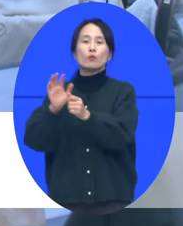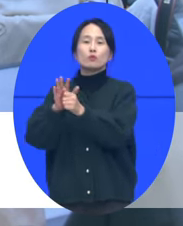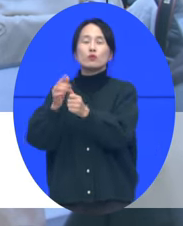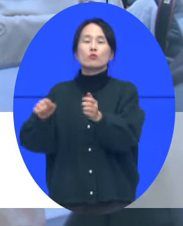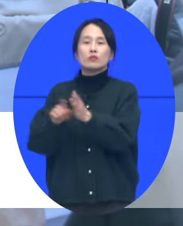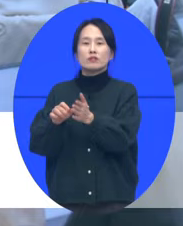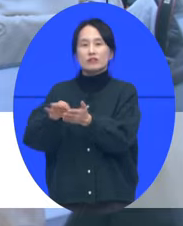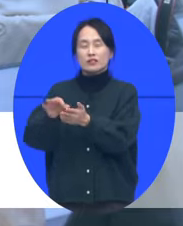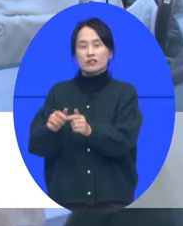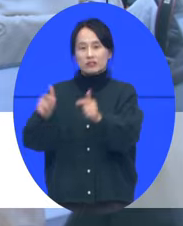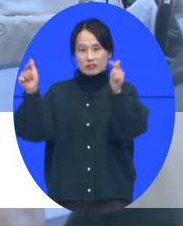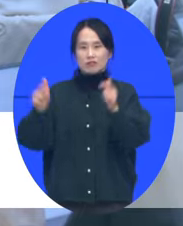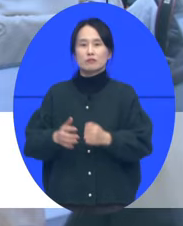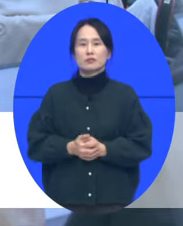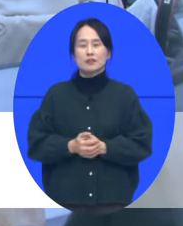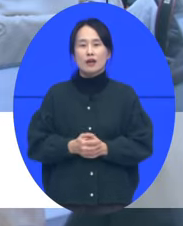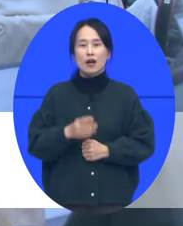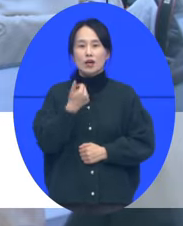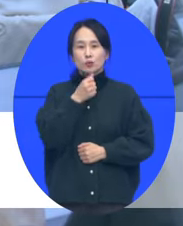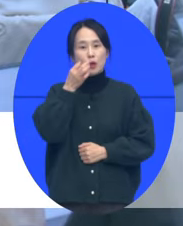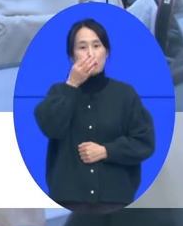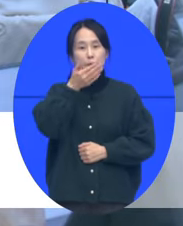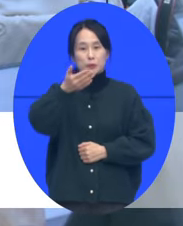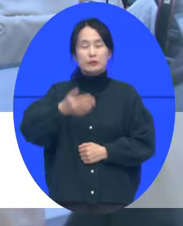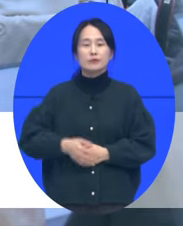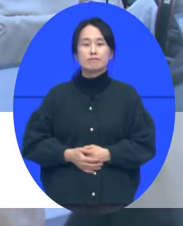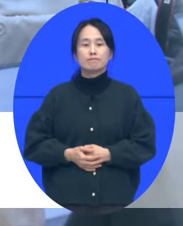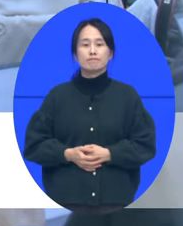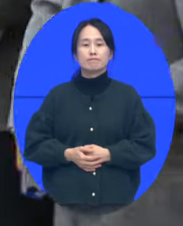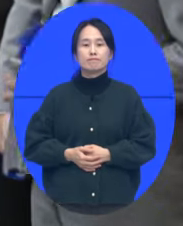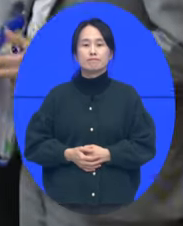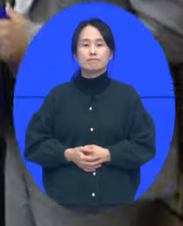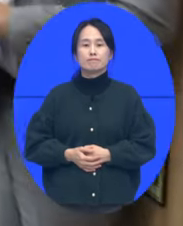경제를 녹이는 경기도의 민생 재정 담아왔습니다.